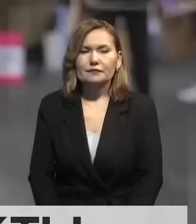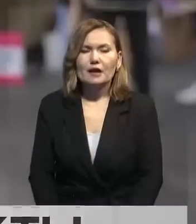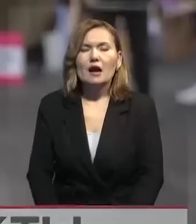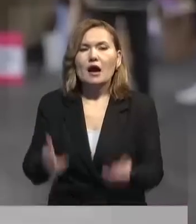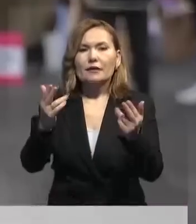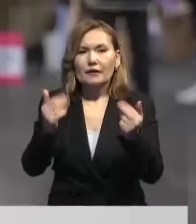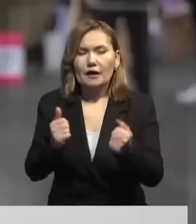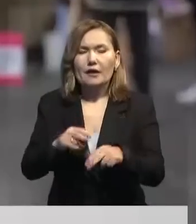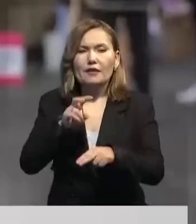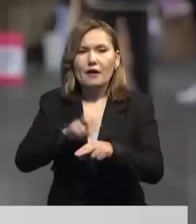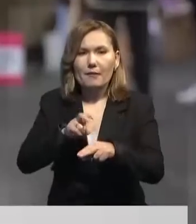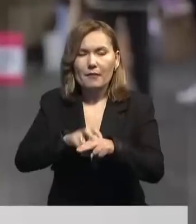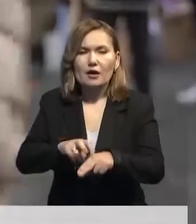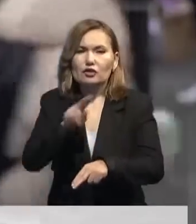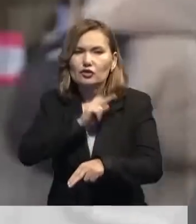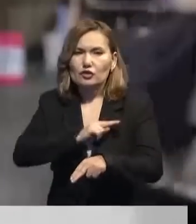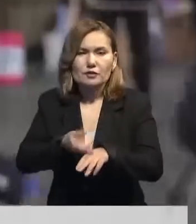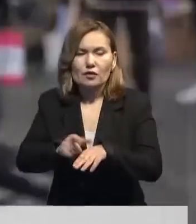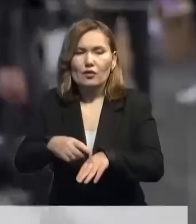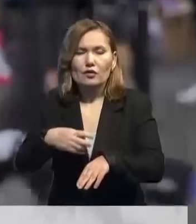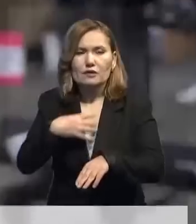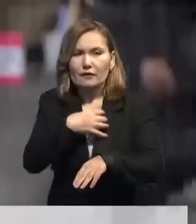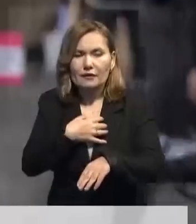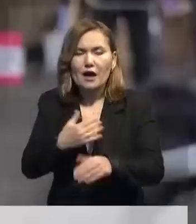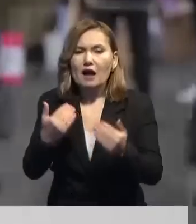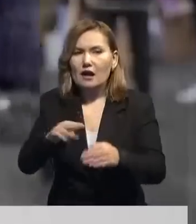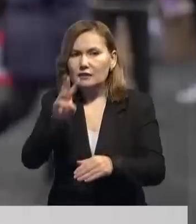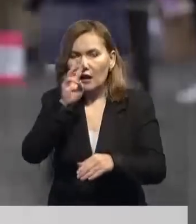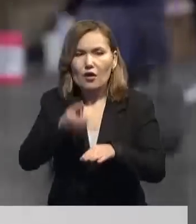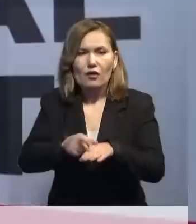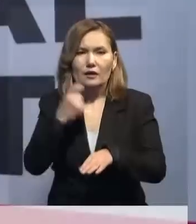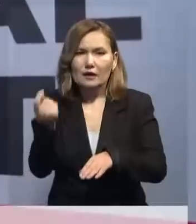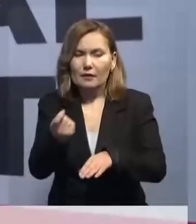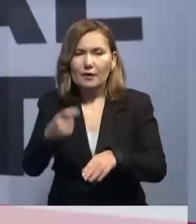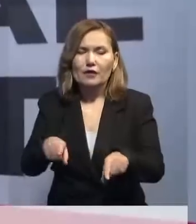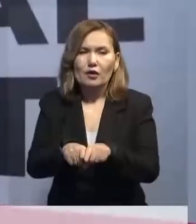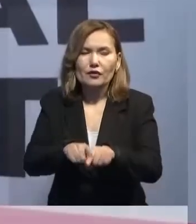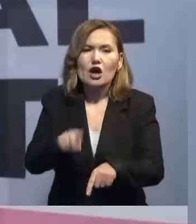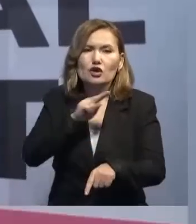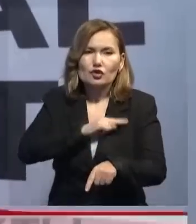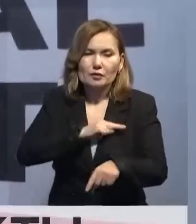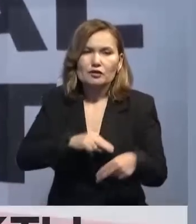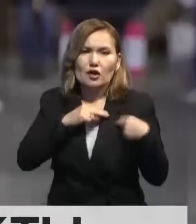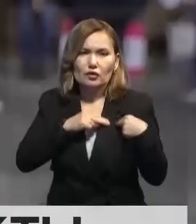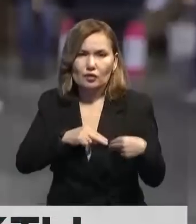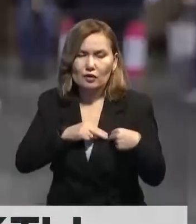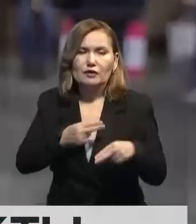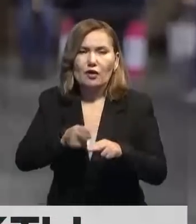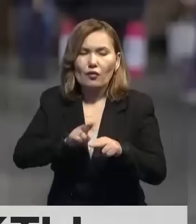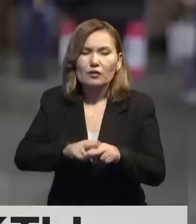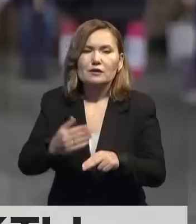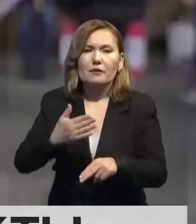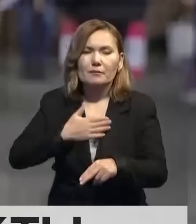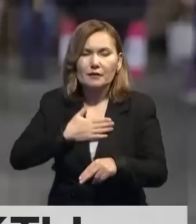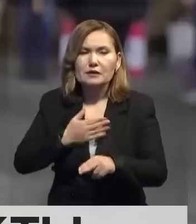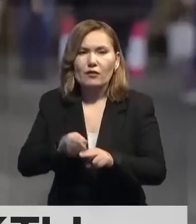Я, медбикелердің жұмысы ауадай қажет, бірақ қазіргі айлығымыз шайлығымызға жетпейді. Осындай жұмыс істеп жүріп, адамдардың неге медбике